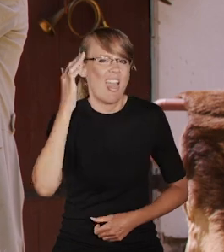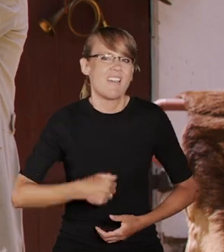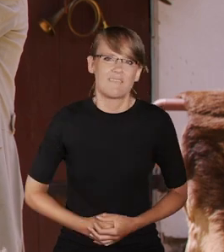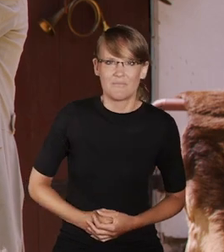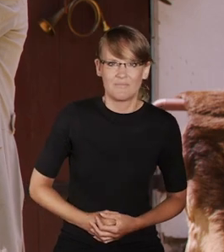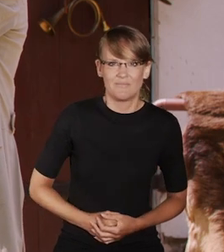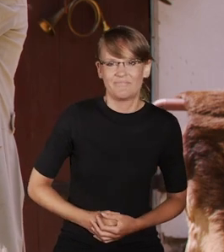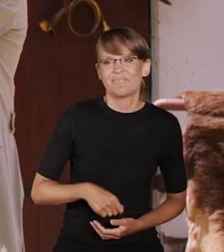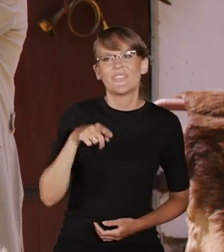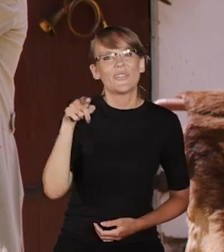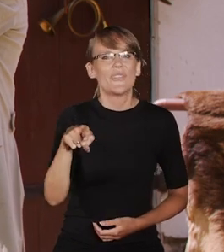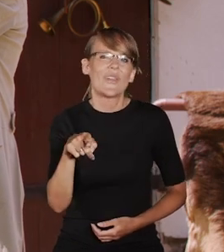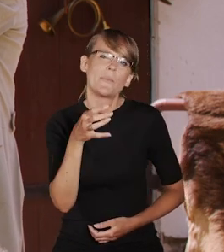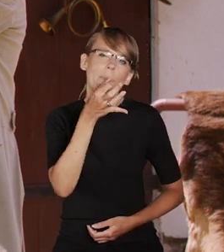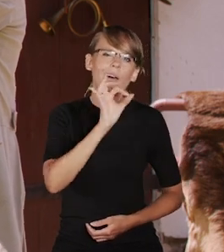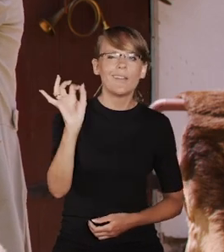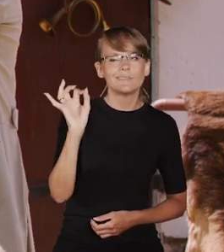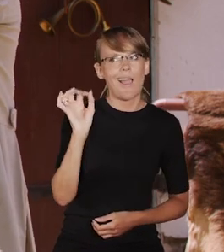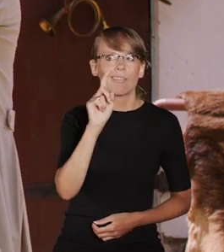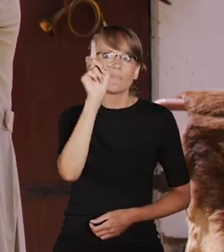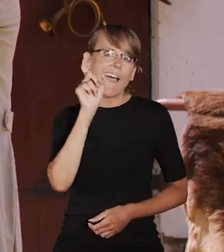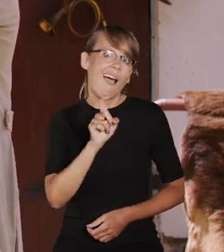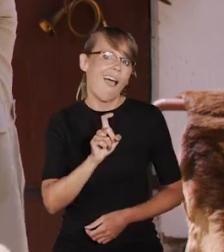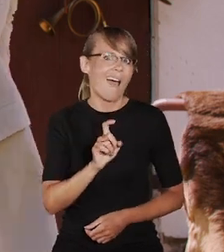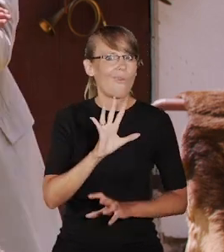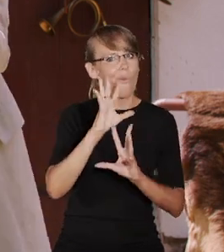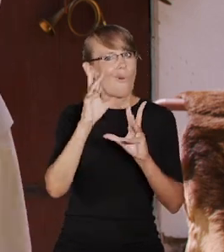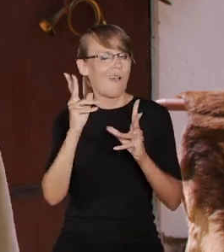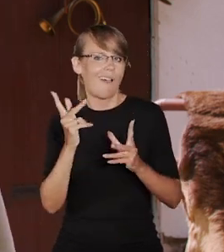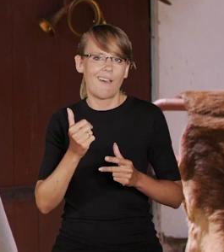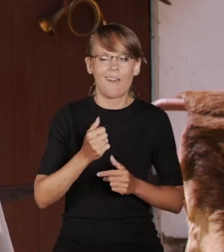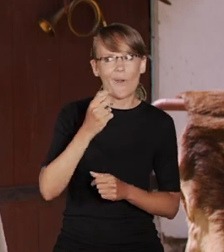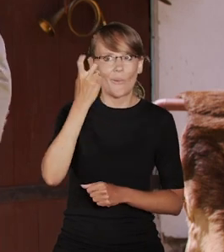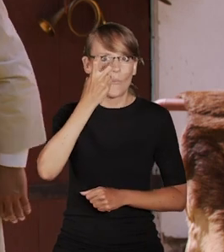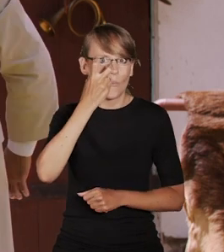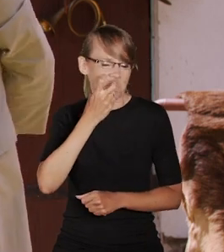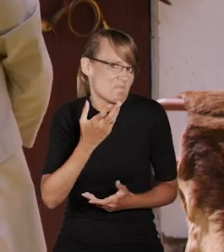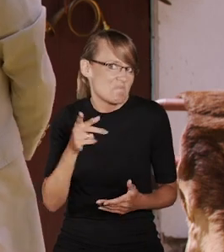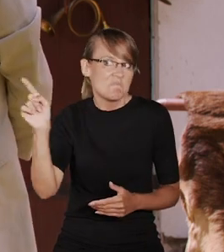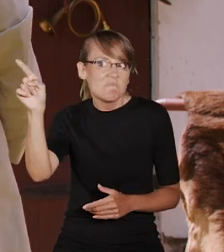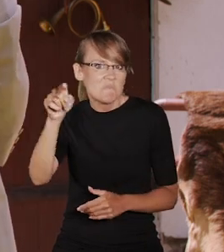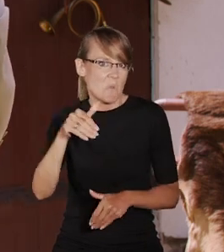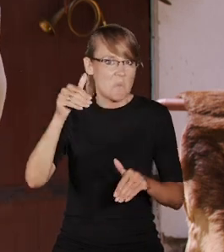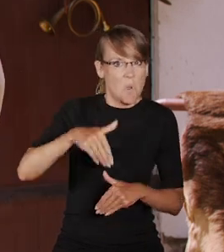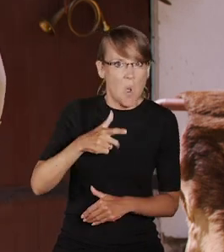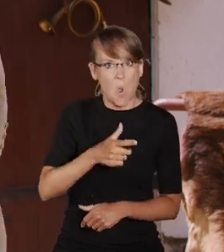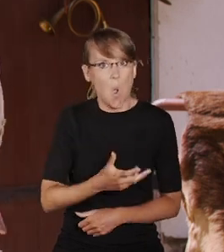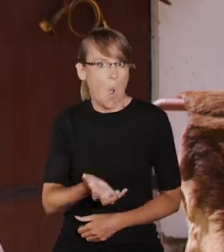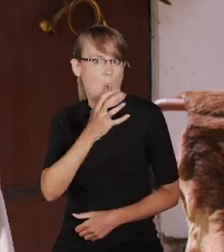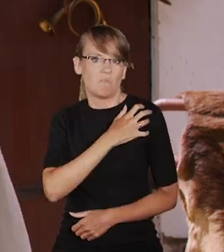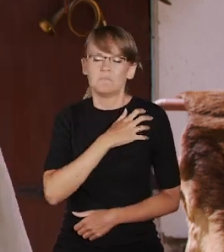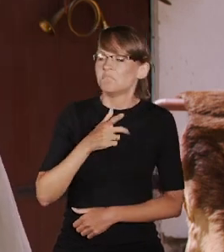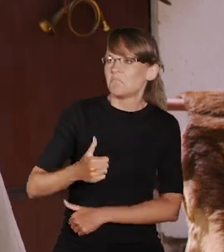nie zdejmę żałoby. Żałoby? Jakbym nie wiedział, po co zamurowała się pani w tych czterech ścianach. To